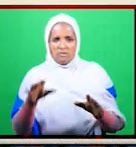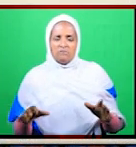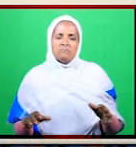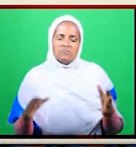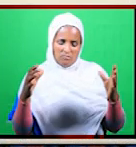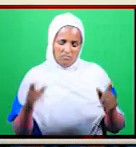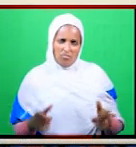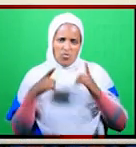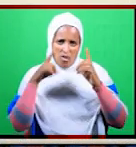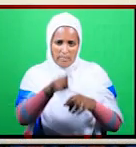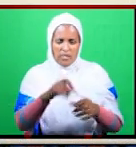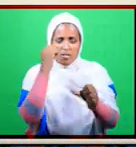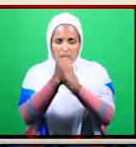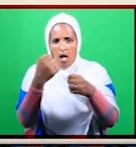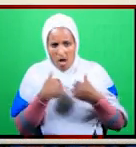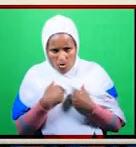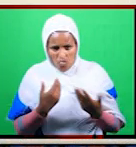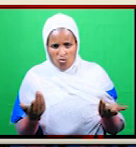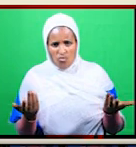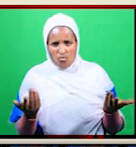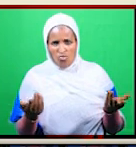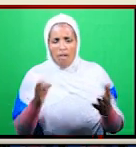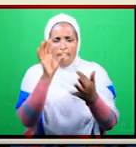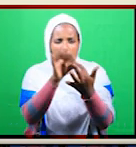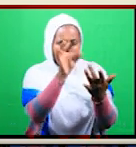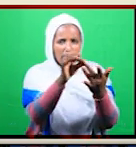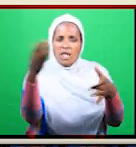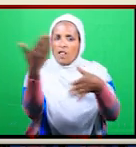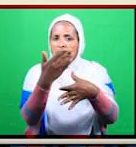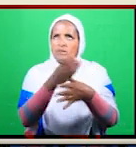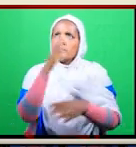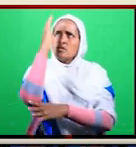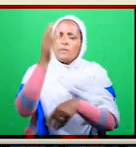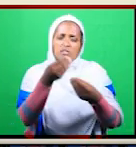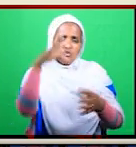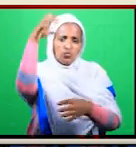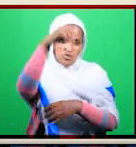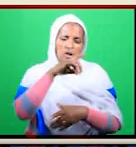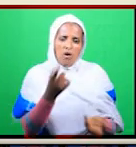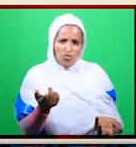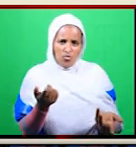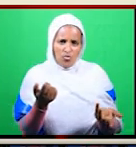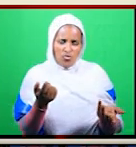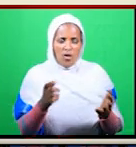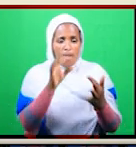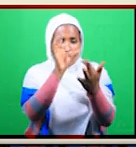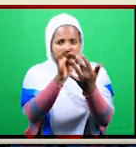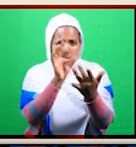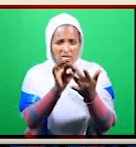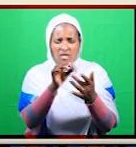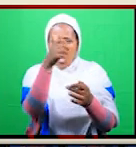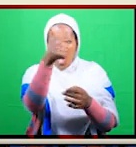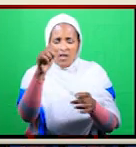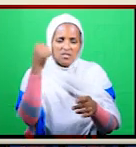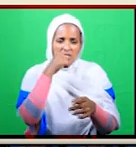እንዳለው ገልጿል። መምረጥም አልተከለከለም። ፈጣሪ የሰጠው ጸጋ ነው መምረጥ። 10 ሴቶች ደርድሮ